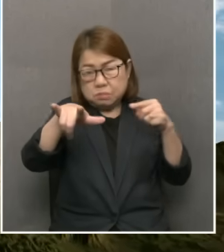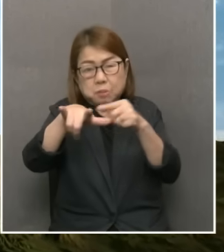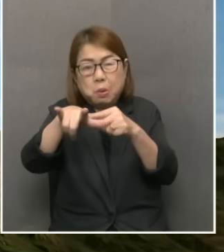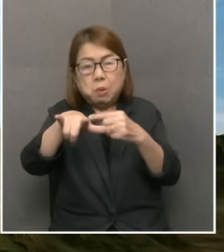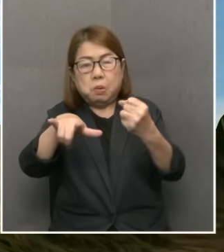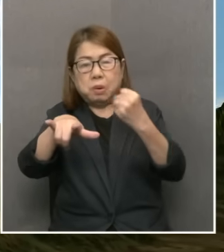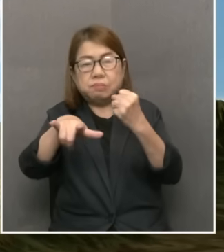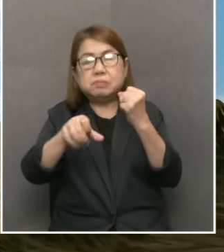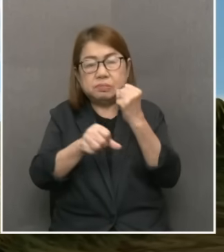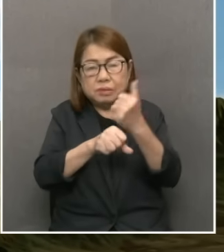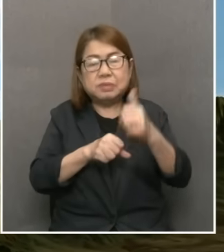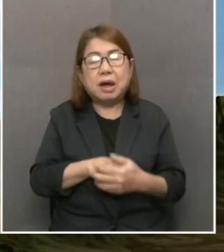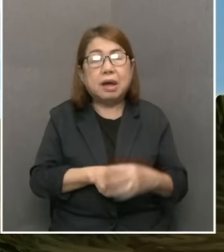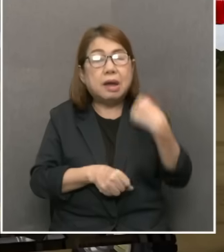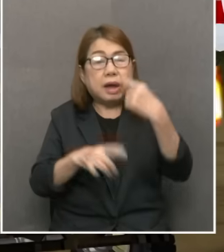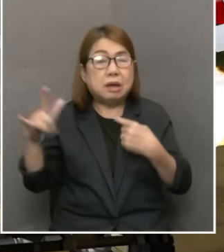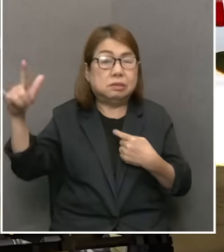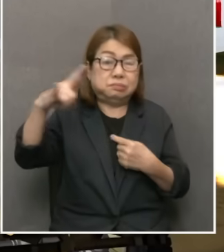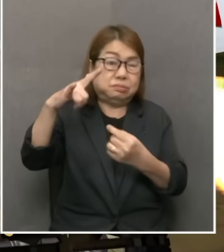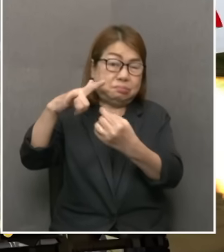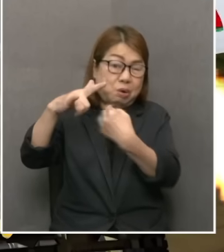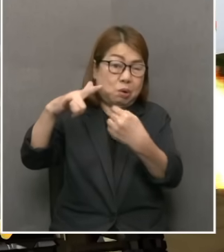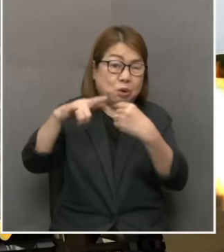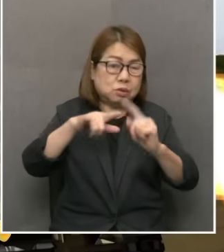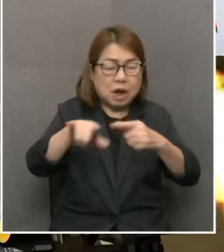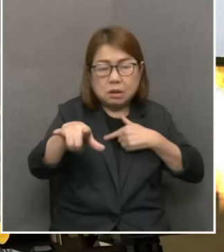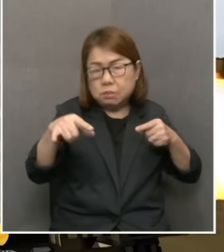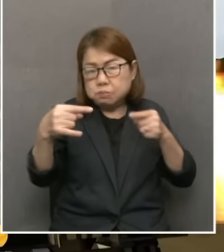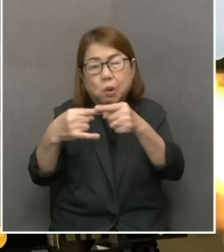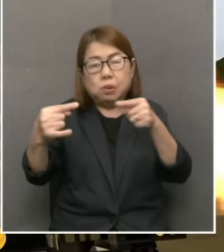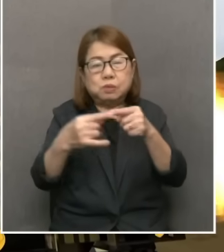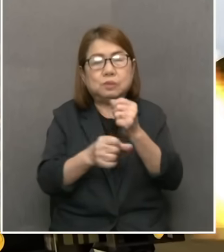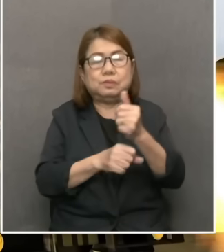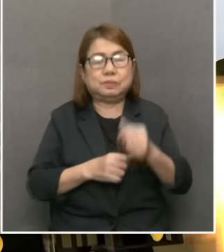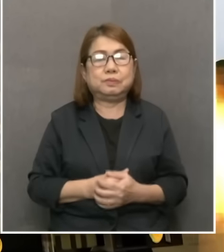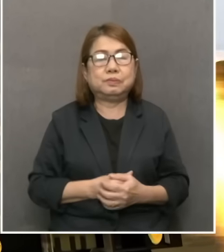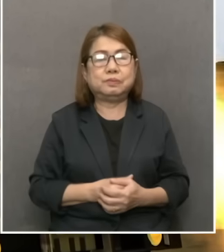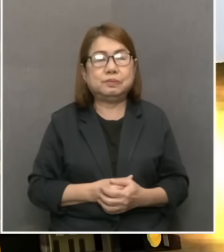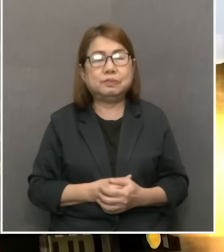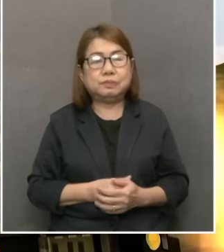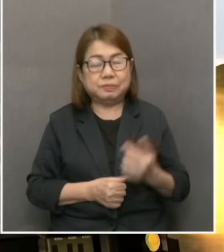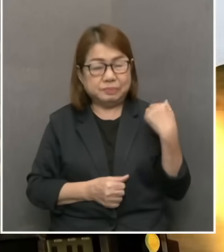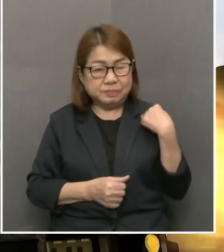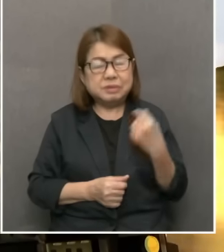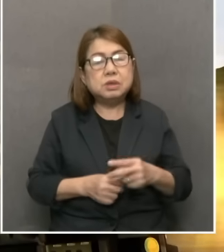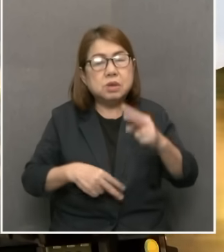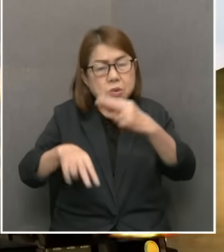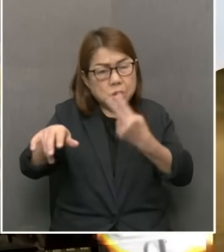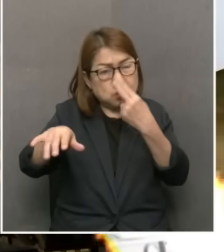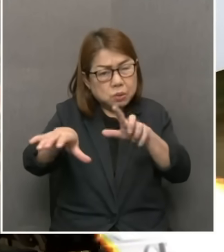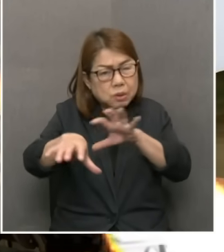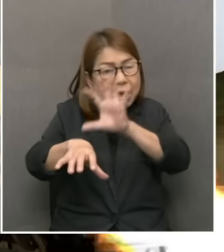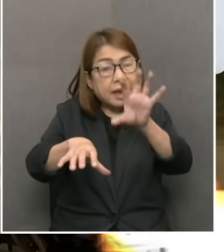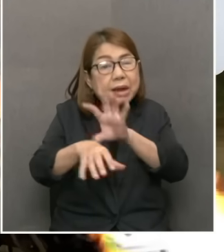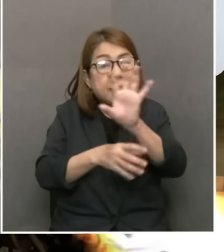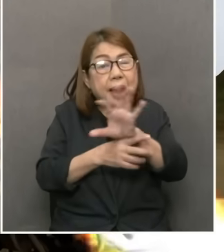แกร่งต่อภัยคุกคามทางอากาศที่หลากหลายซึ่งอาจเพิ่มขีดความสามารถด้วยระบบในการตรวจจับและอาจเป็น